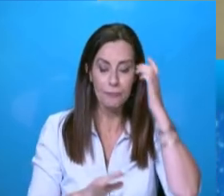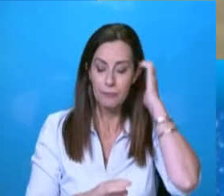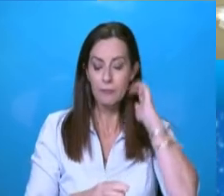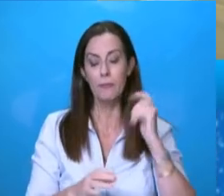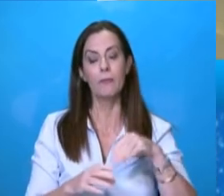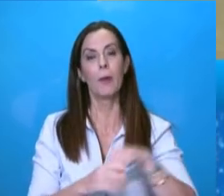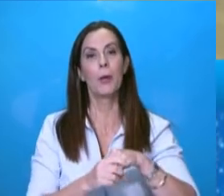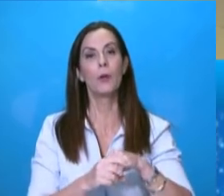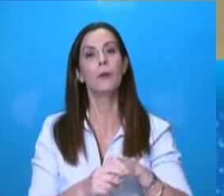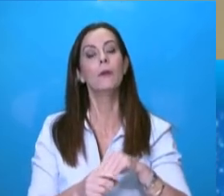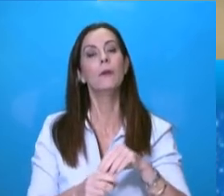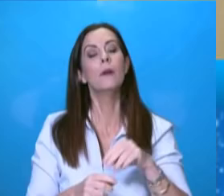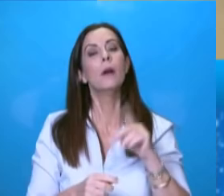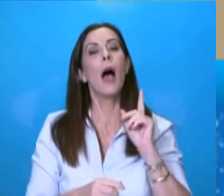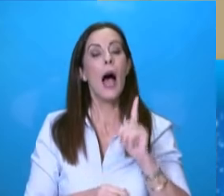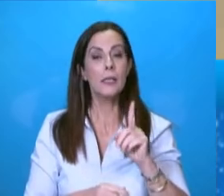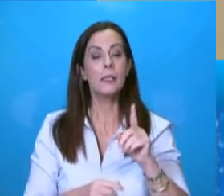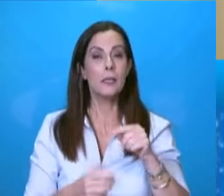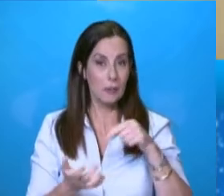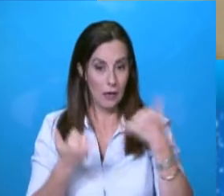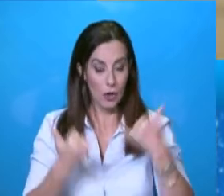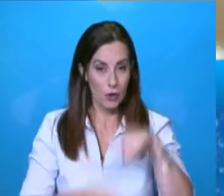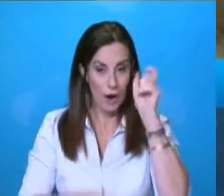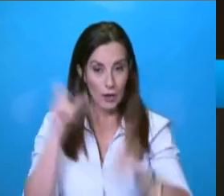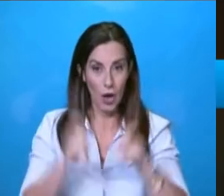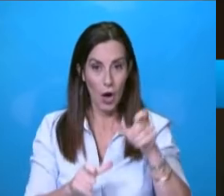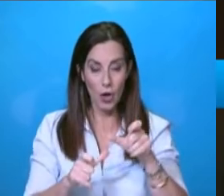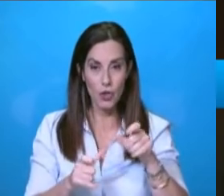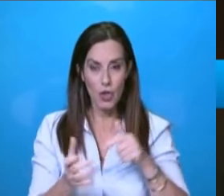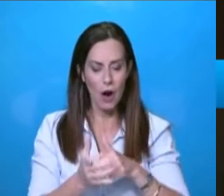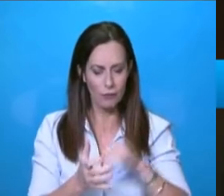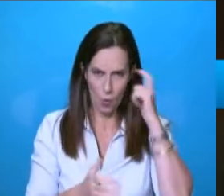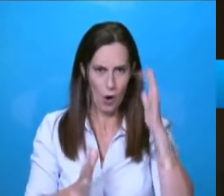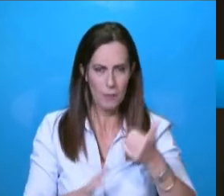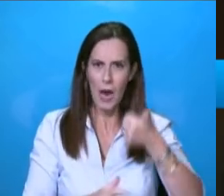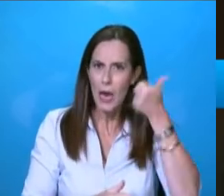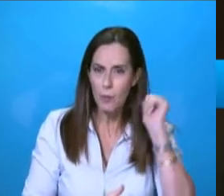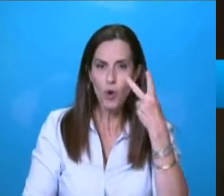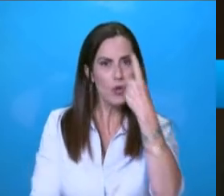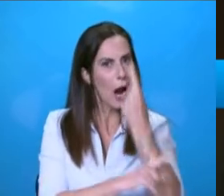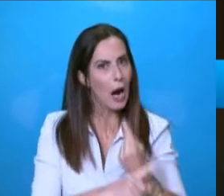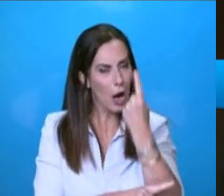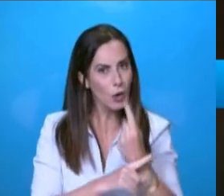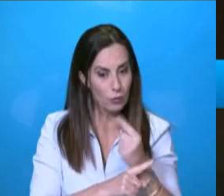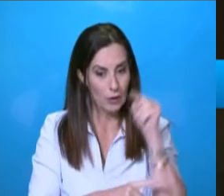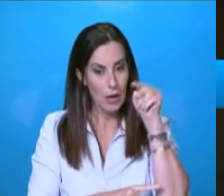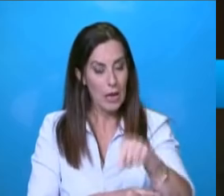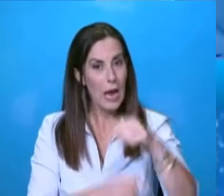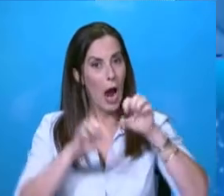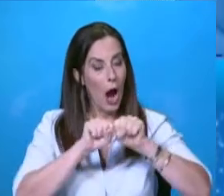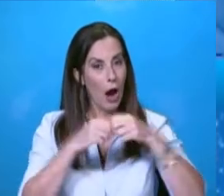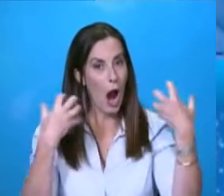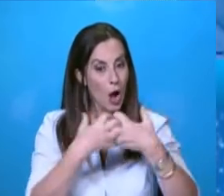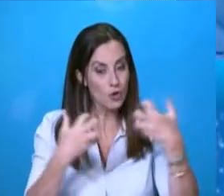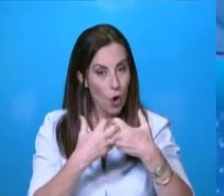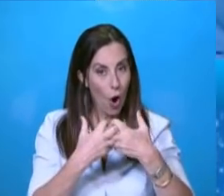אותם ארגונים, והזעם כאן, דוריה, בקרב התושבים גדול מאוד. הם אומרים, אתמול שתי רקטות שנורו לעבר העיר אשדוד והורטו על